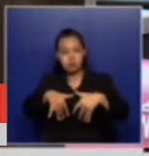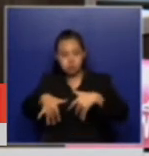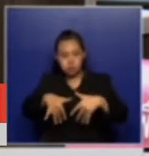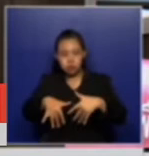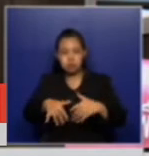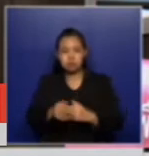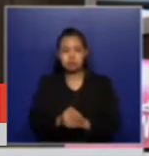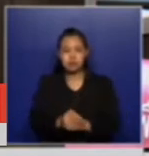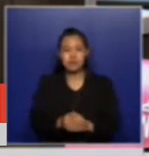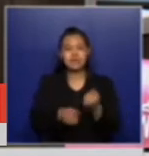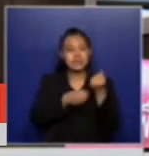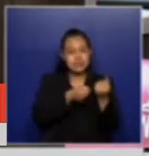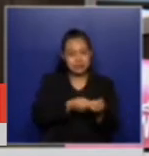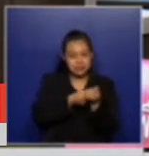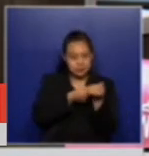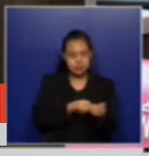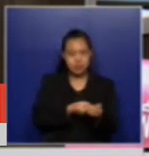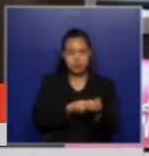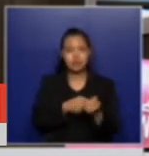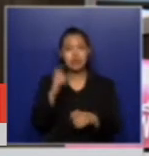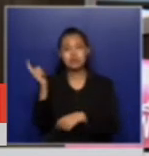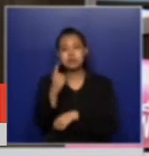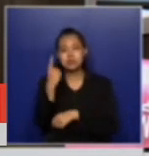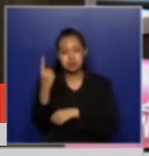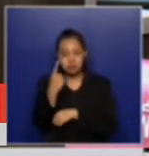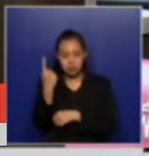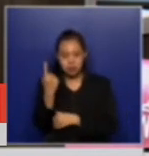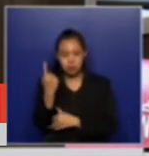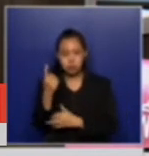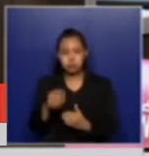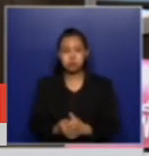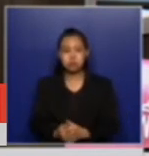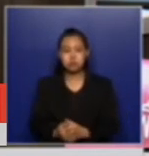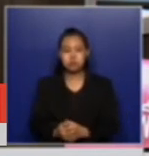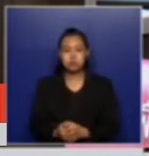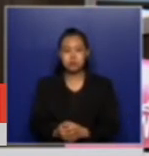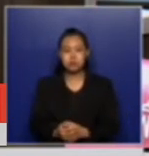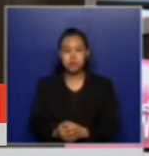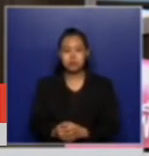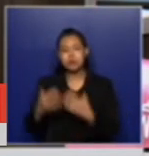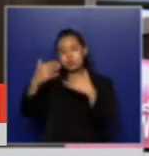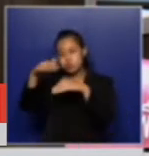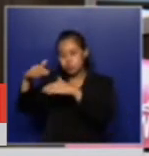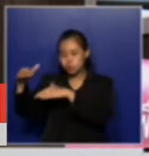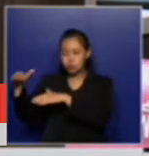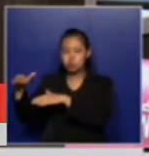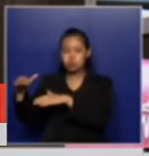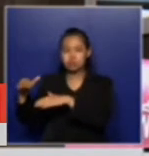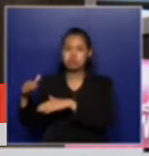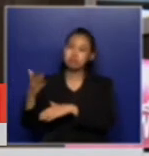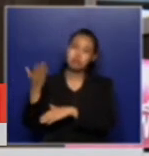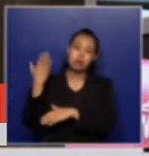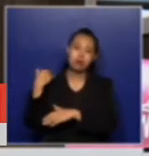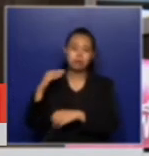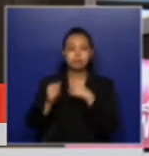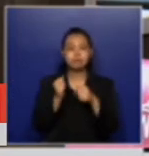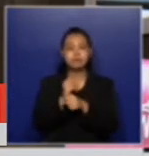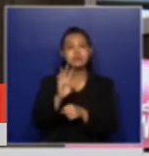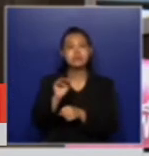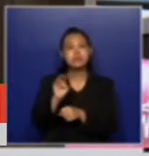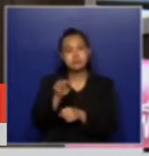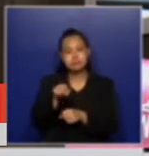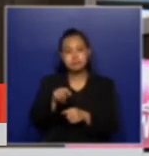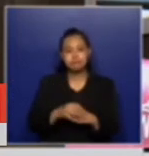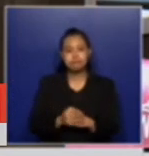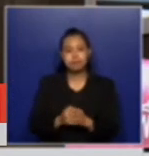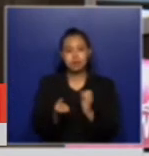ยภาคการเกษตรก็ดีภาคการท่องเที่ยวก็ดีและภาคการส่งออกก็ดีในช่วงนั้นนะฮะเราได้รับ